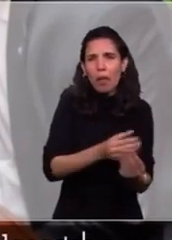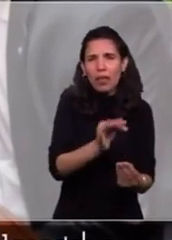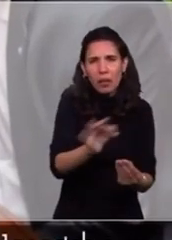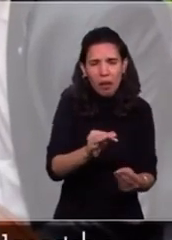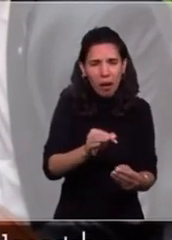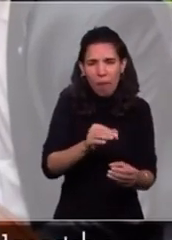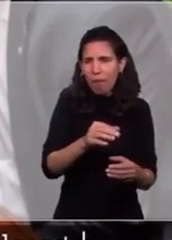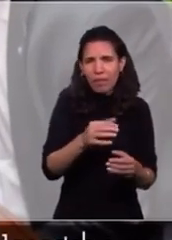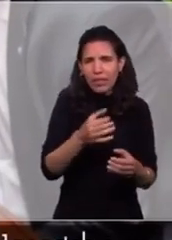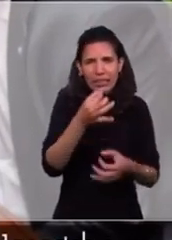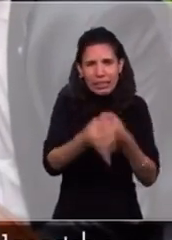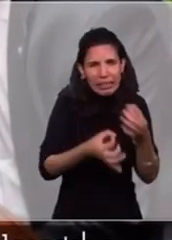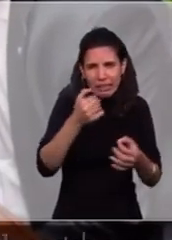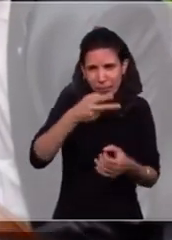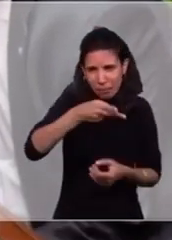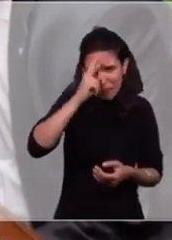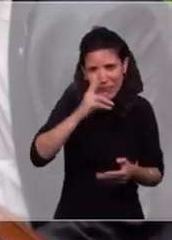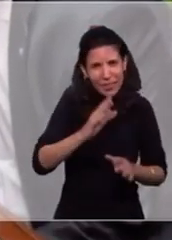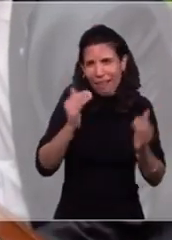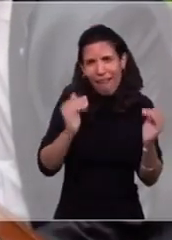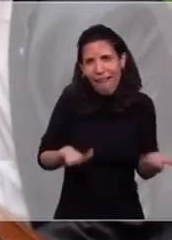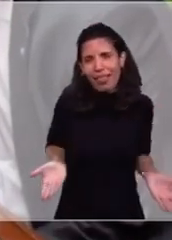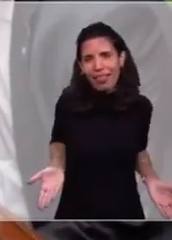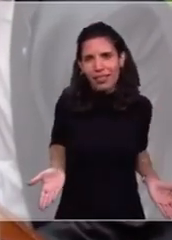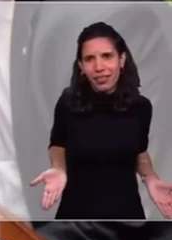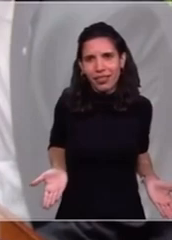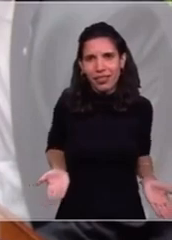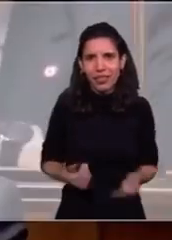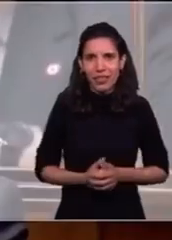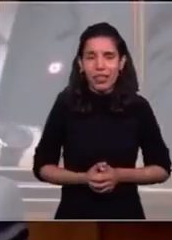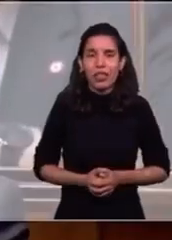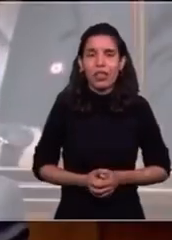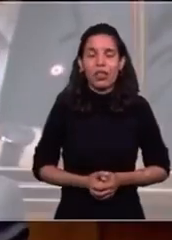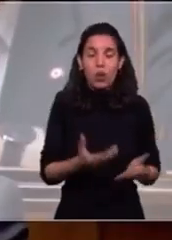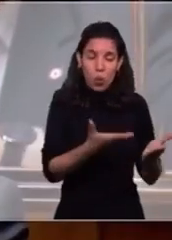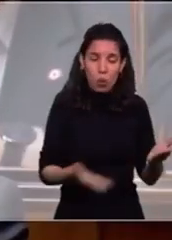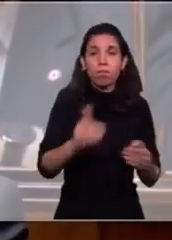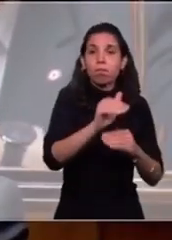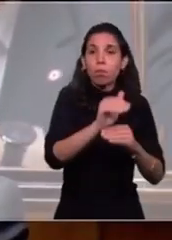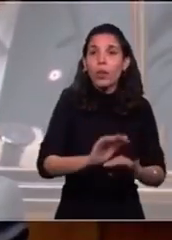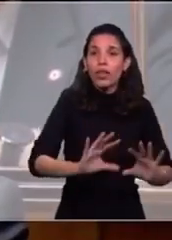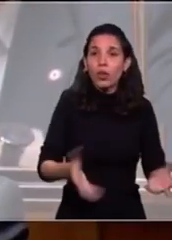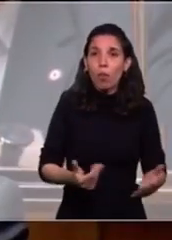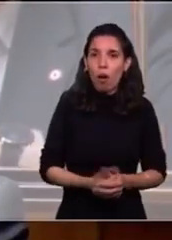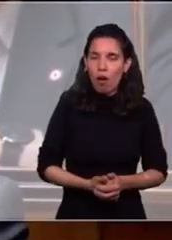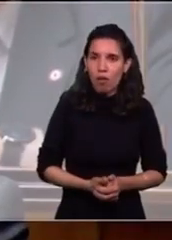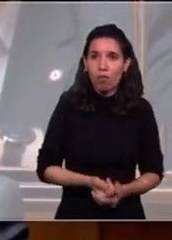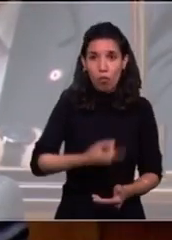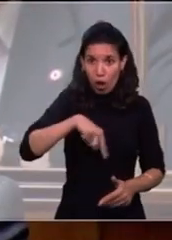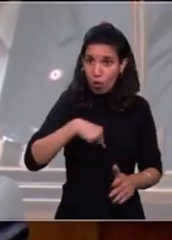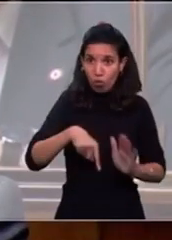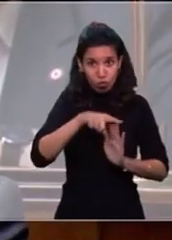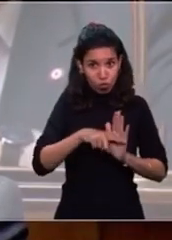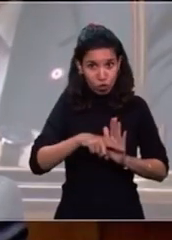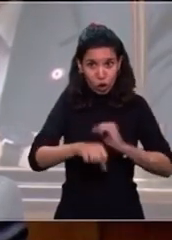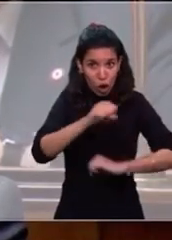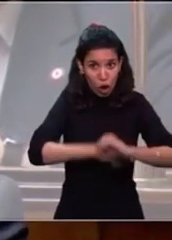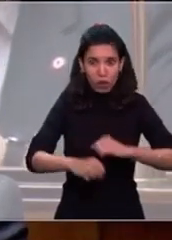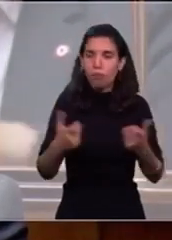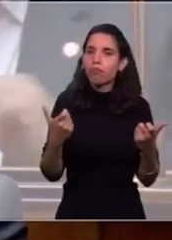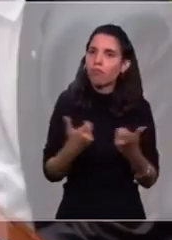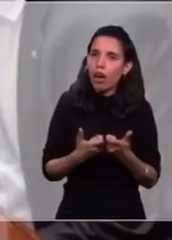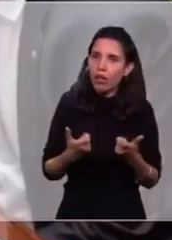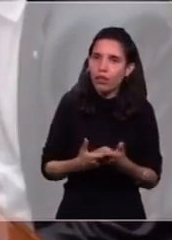important pour qu'on dise des bêtises. Sur la protection des Français face à cette envolée des prix, bien sûr, nous prenons des mesures. Nous